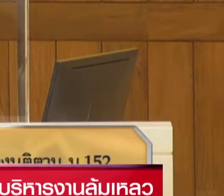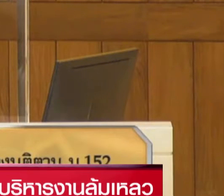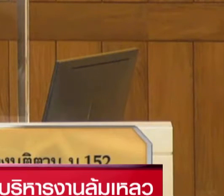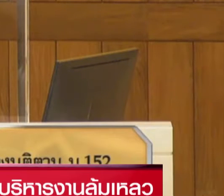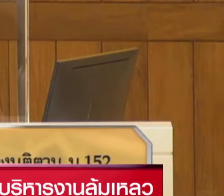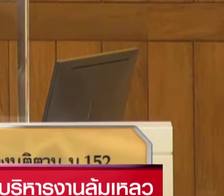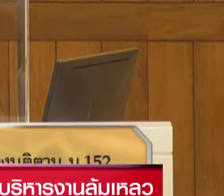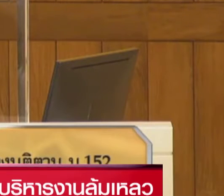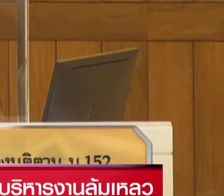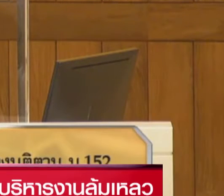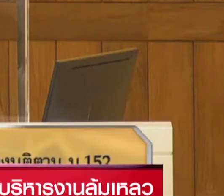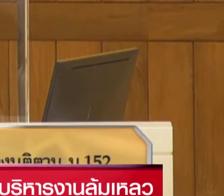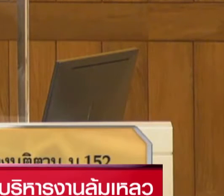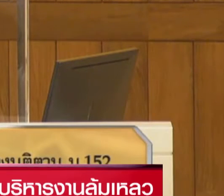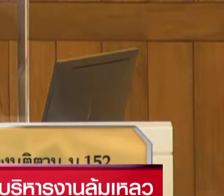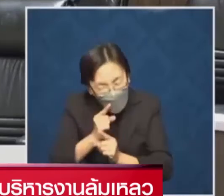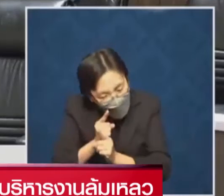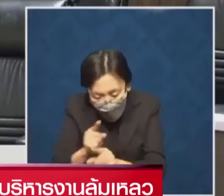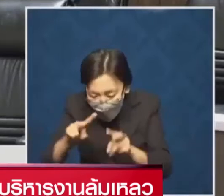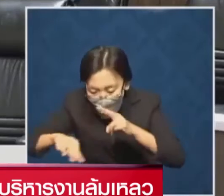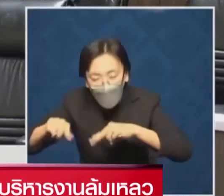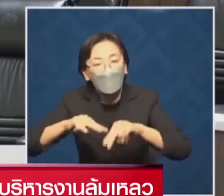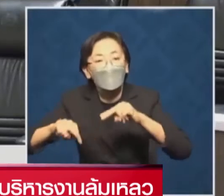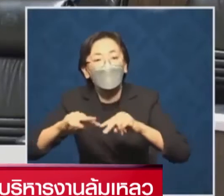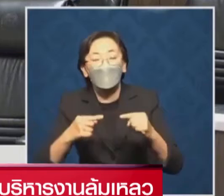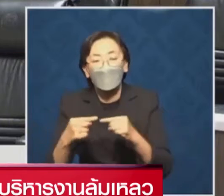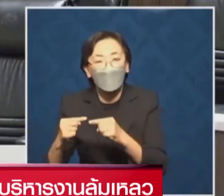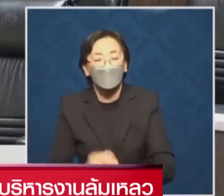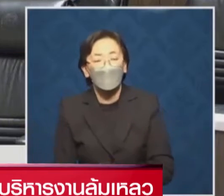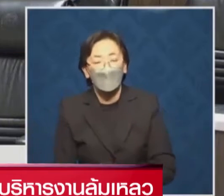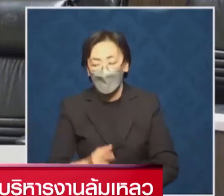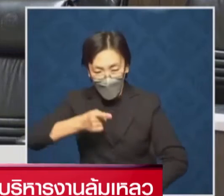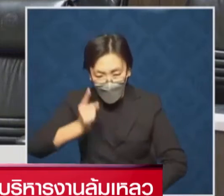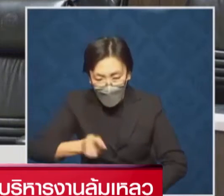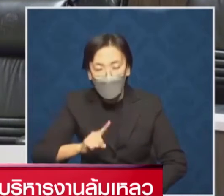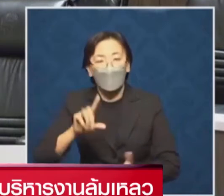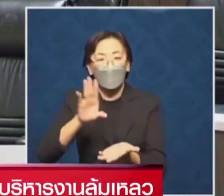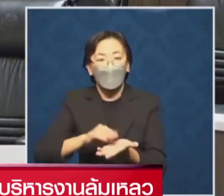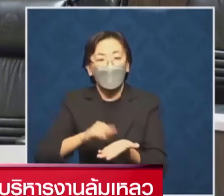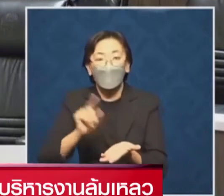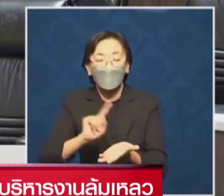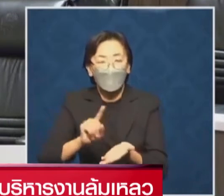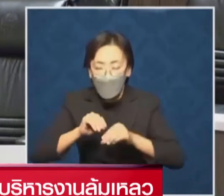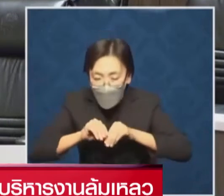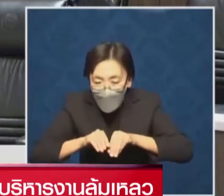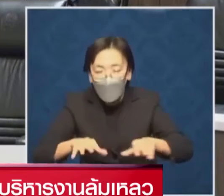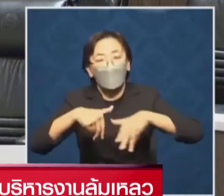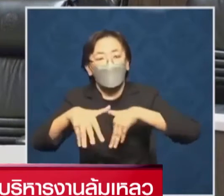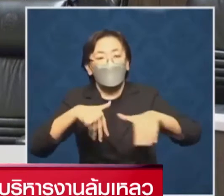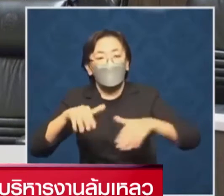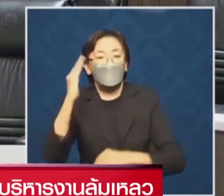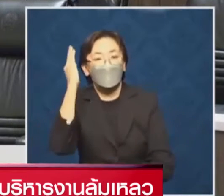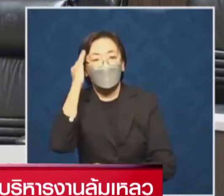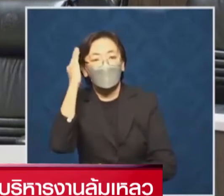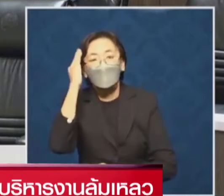ลเอกประยุทธ์ยังโต้ตอบเรื่องที่ฝ่ายค้านมุ่งแต่จะล้มรัฐบาลโดยบอกว่าสภาผู้แทนราษฎรควรเป็นที่รับฟังปัญหาและข้อเสนอ